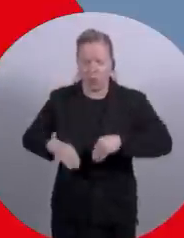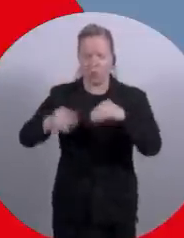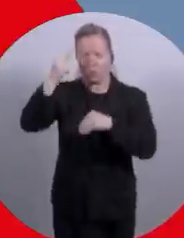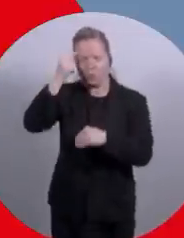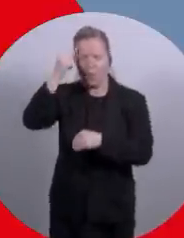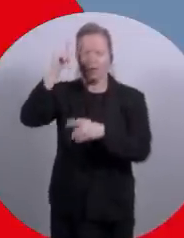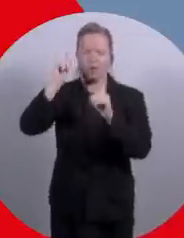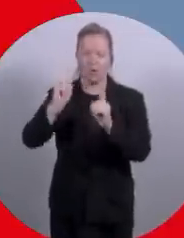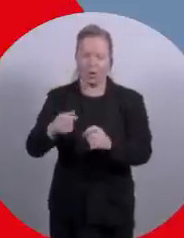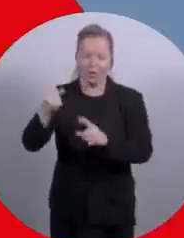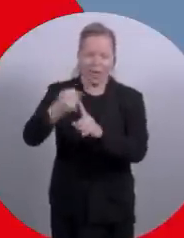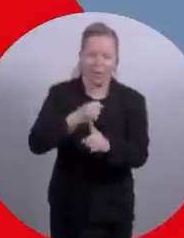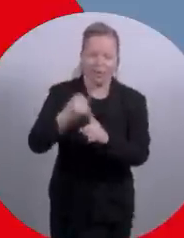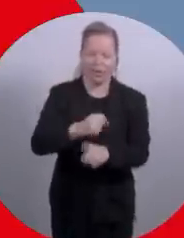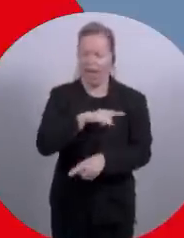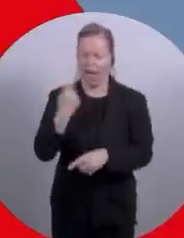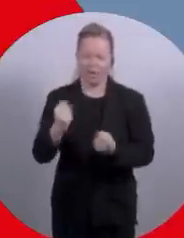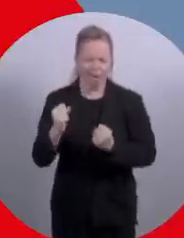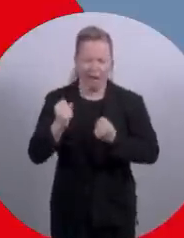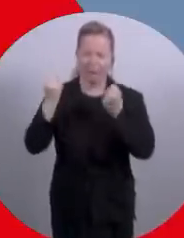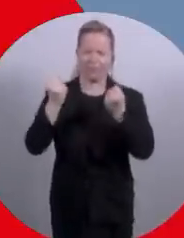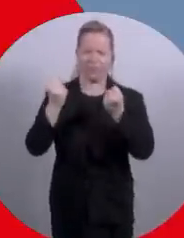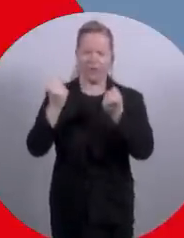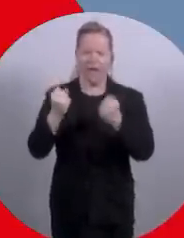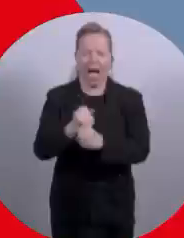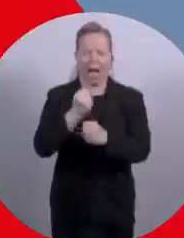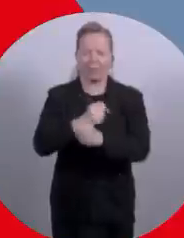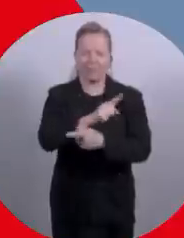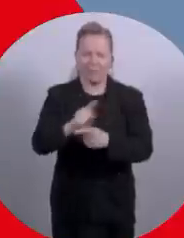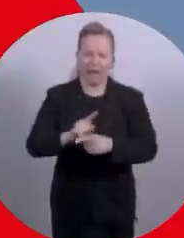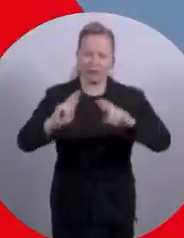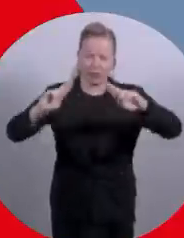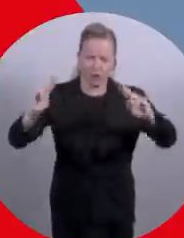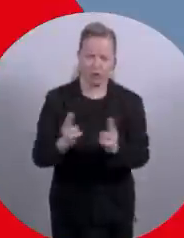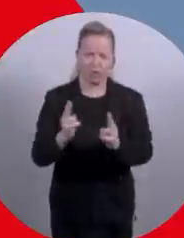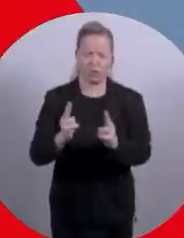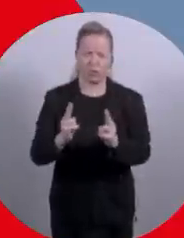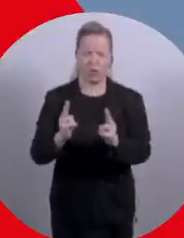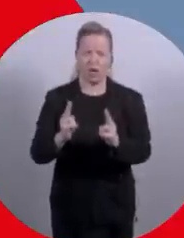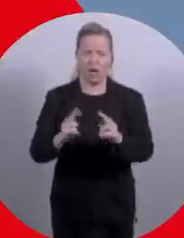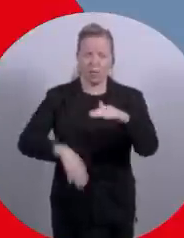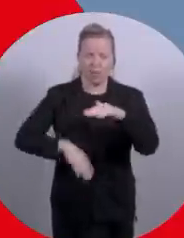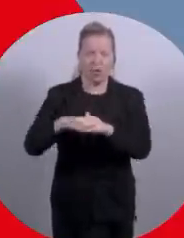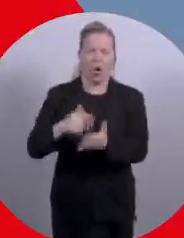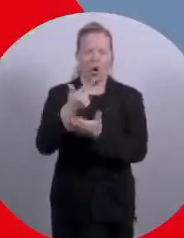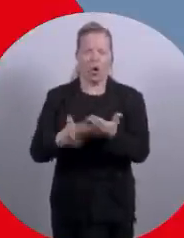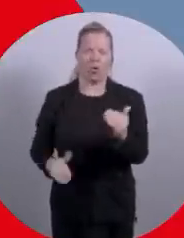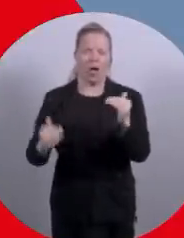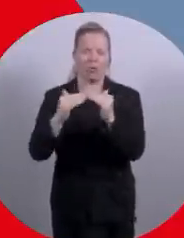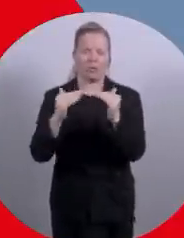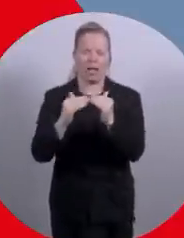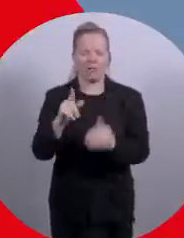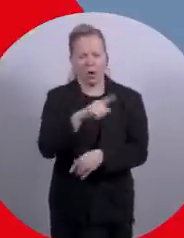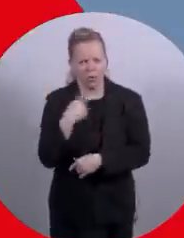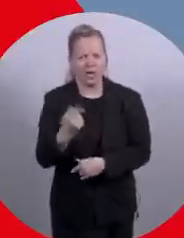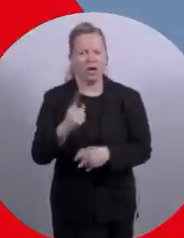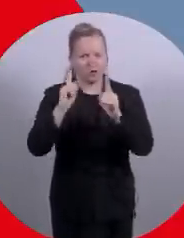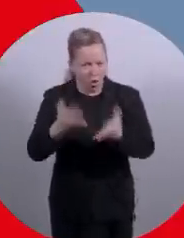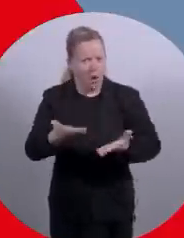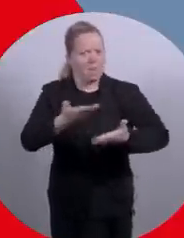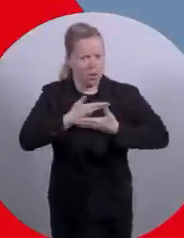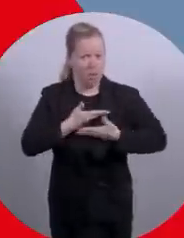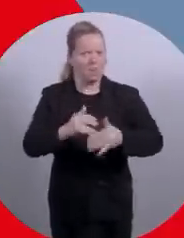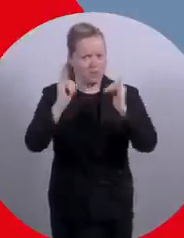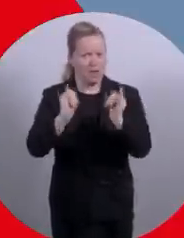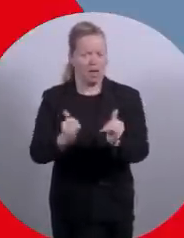zu stärken mit all unserer Kraft für eine Verkürzung der Arbeitszeit immer wieder bei Vollmond weil sonst zuständige Genossinnen und